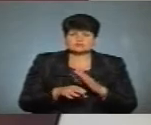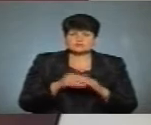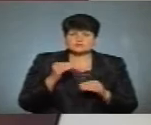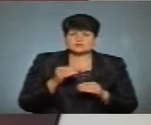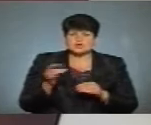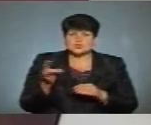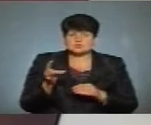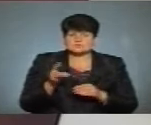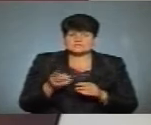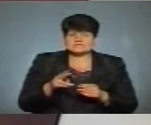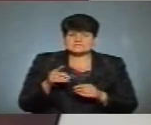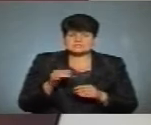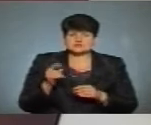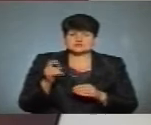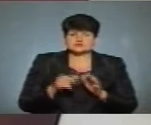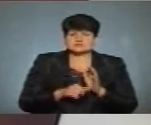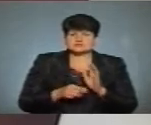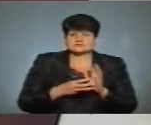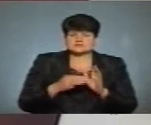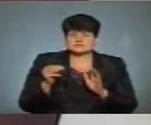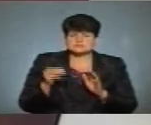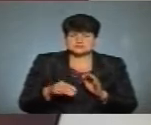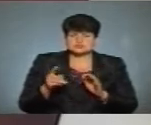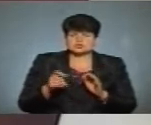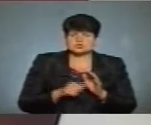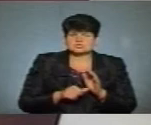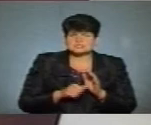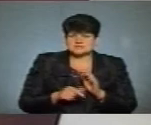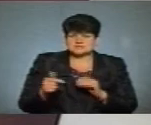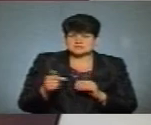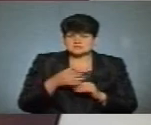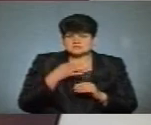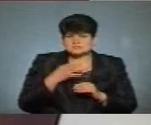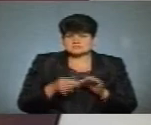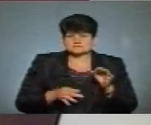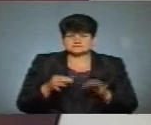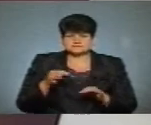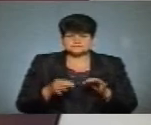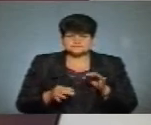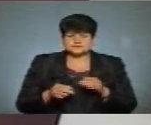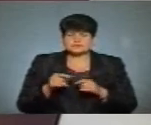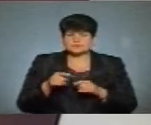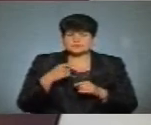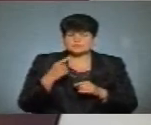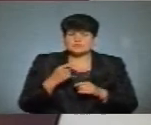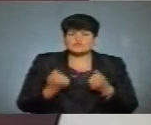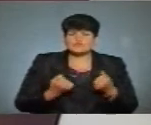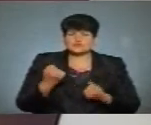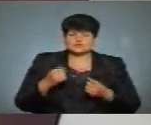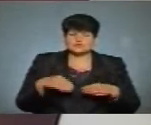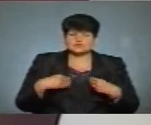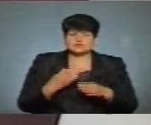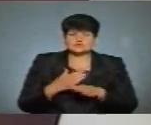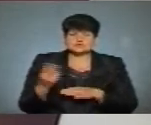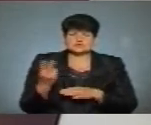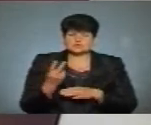застави – 168 тисяч 160 гривень, розповіла речниця цього суду Марія Мельник. За її словами, водію інкримінують